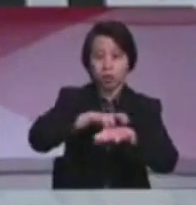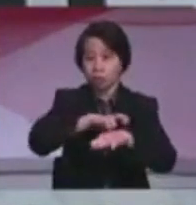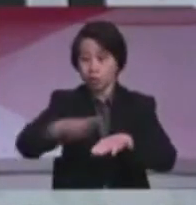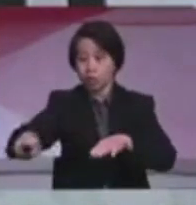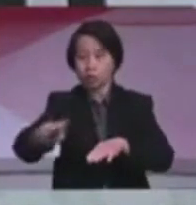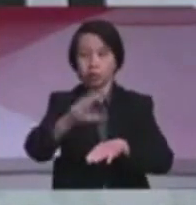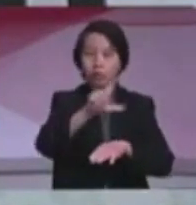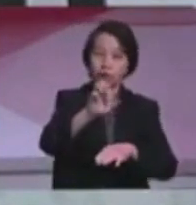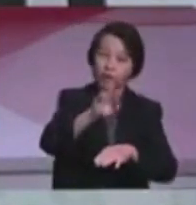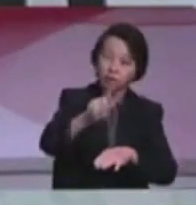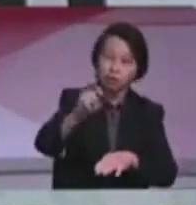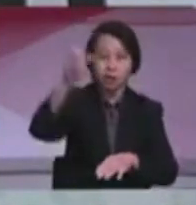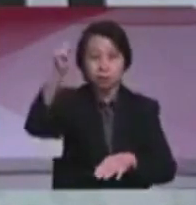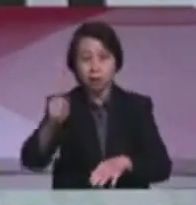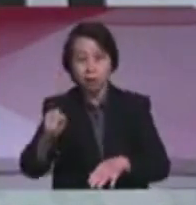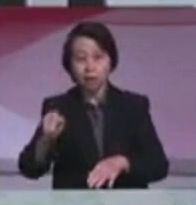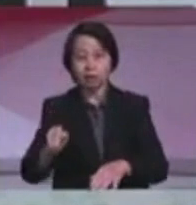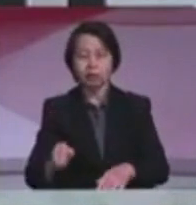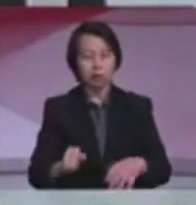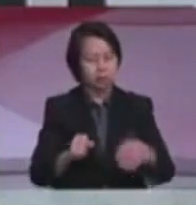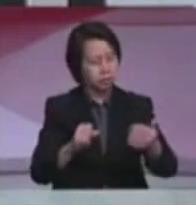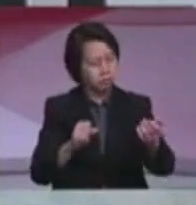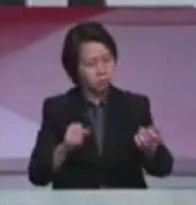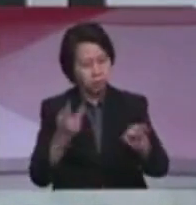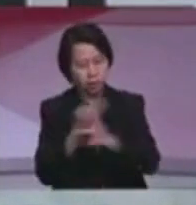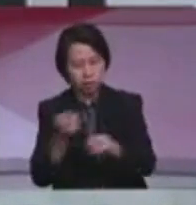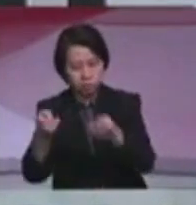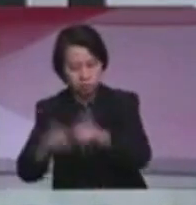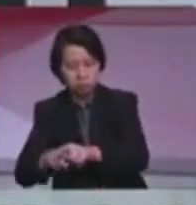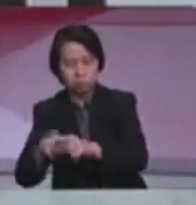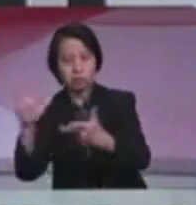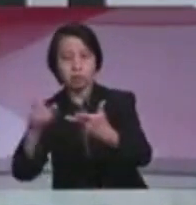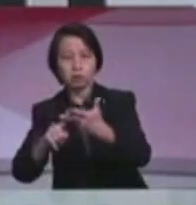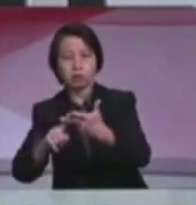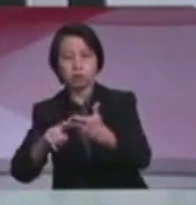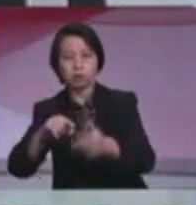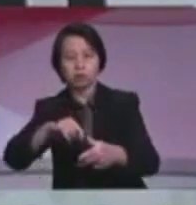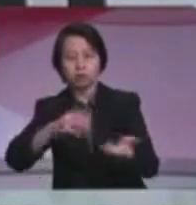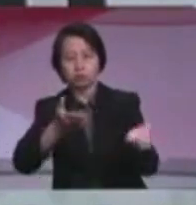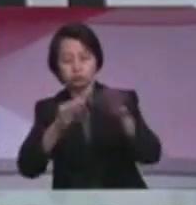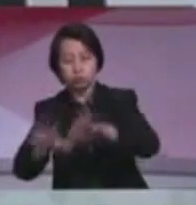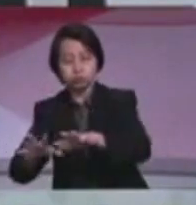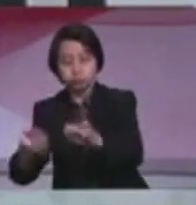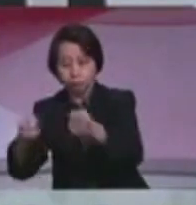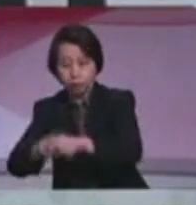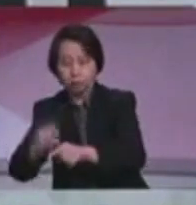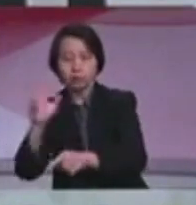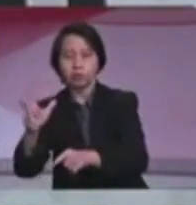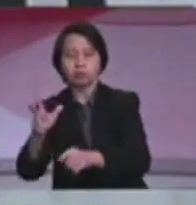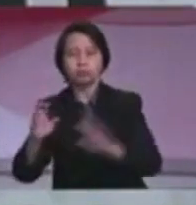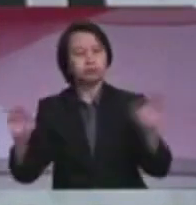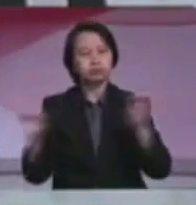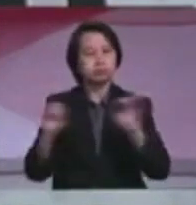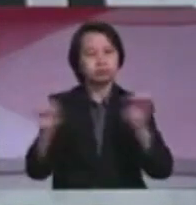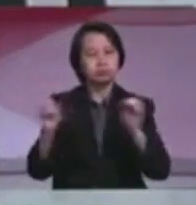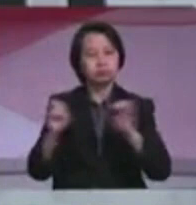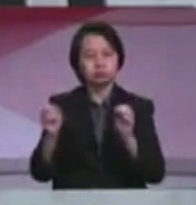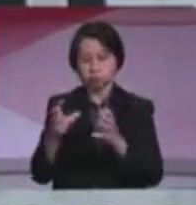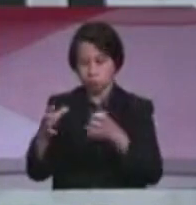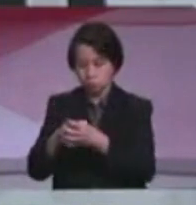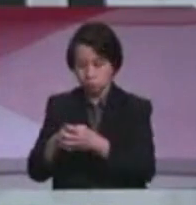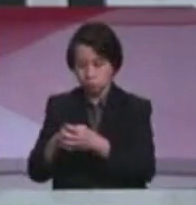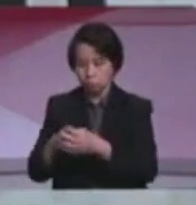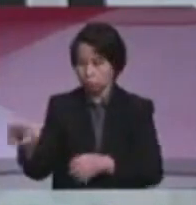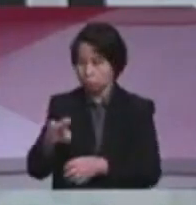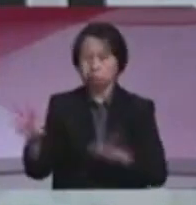awam. Di gelombang ketiga kita tak ada kluster yang menyebabkan ataupun disebabkan